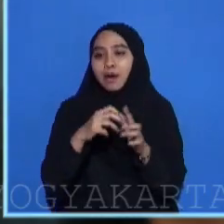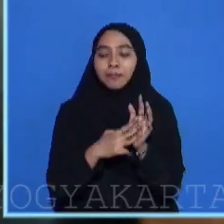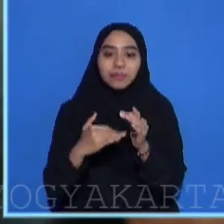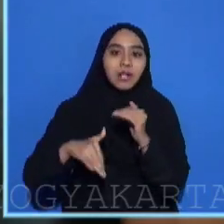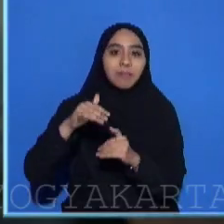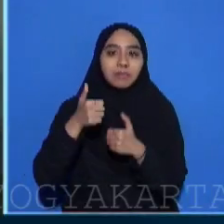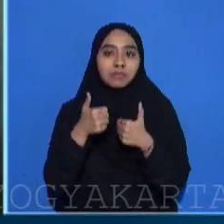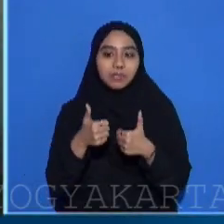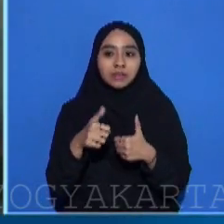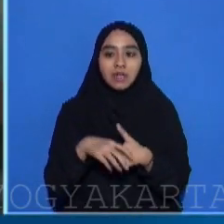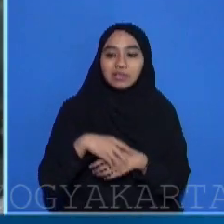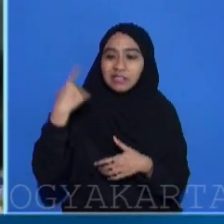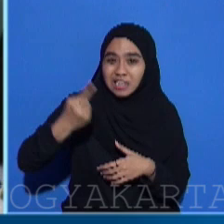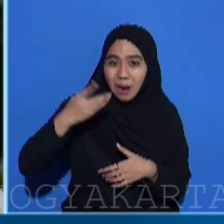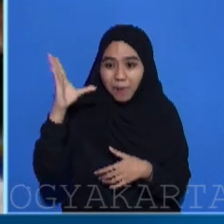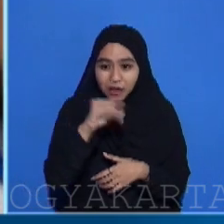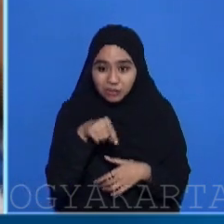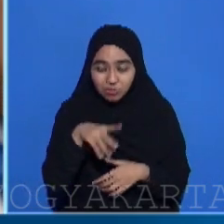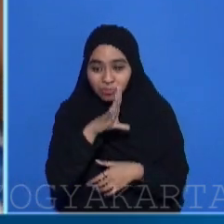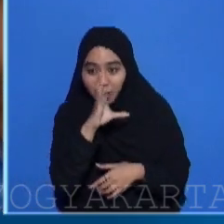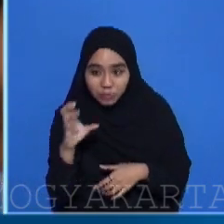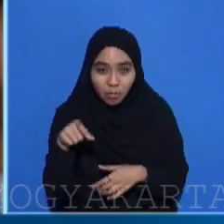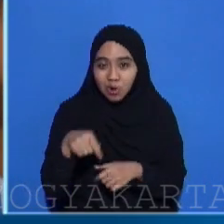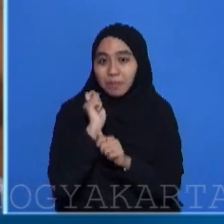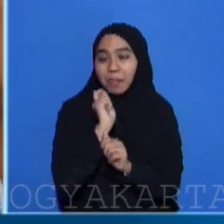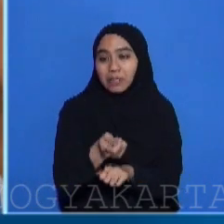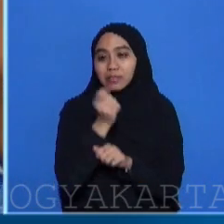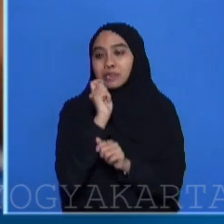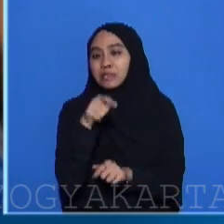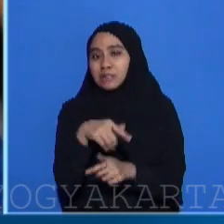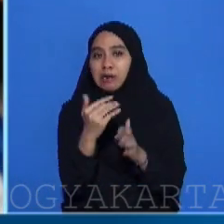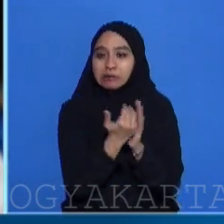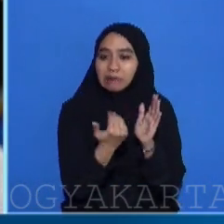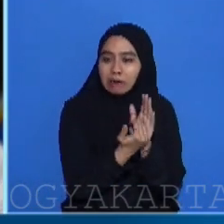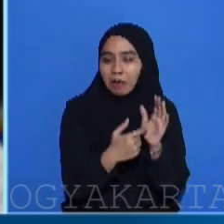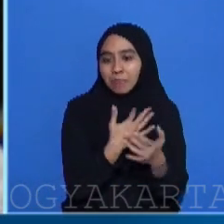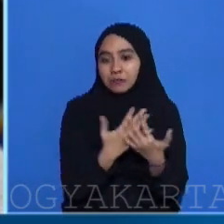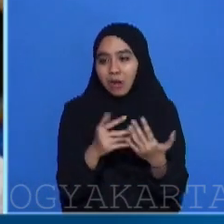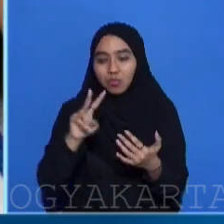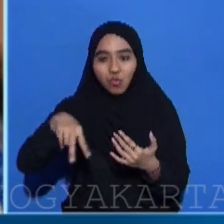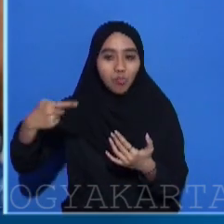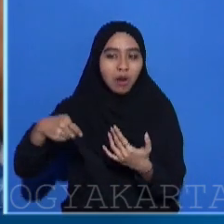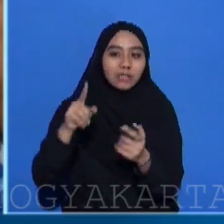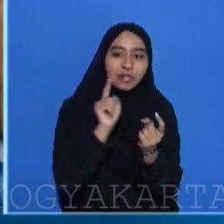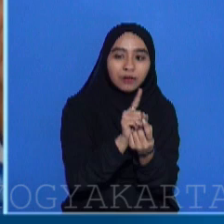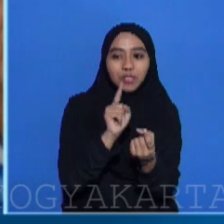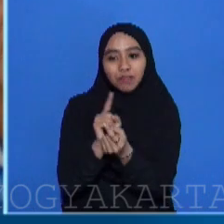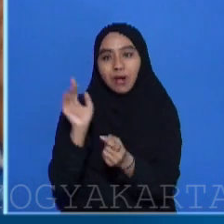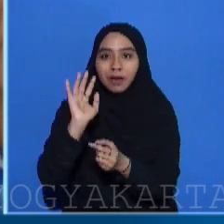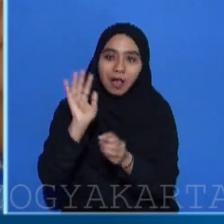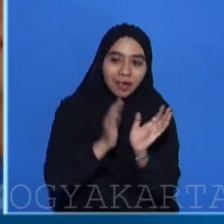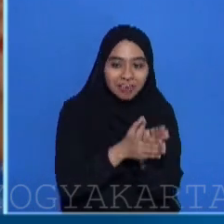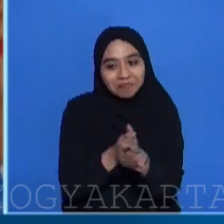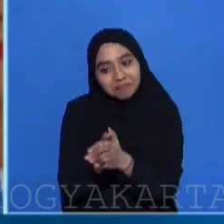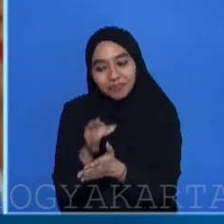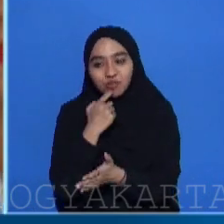diadakan bahkan tiap sore ini mancing tapi dengan ada kegiatan ini masyarakat keluar bisa bersilaturahmi dan tentunya bukan